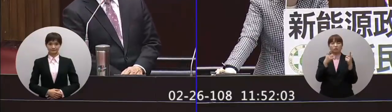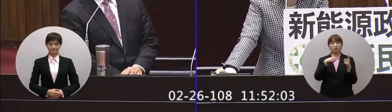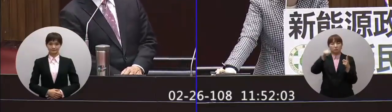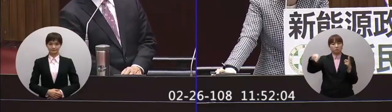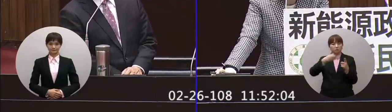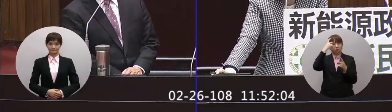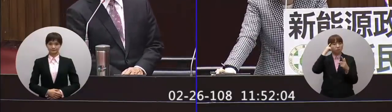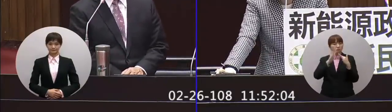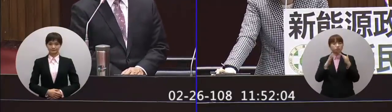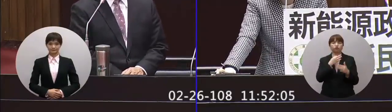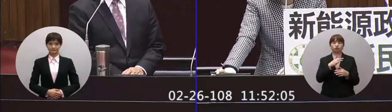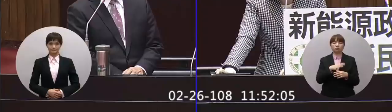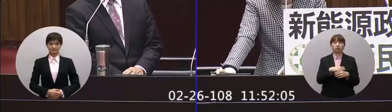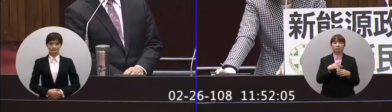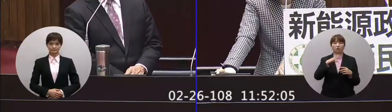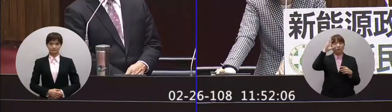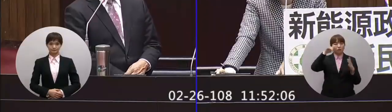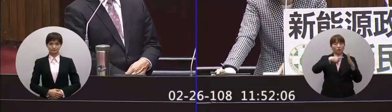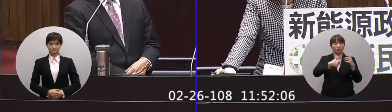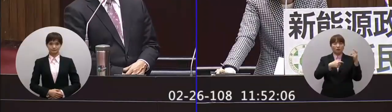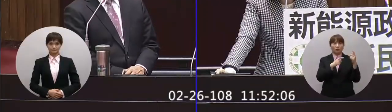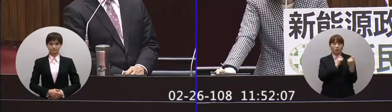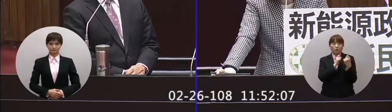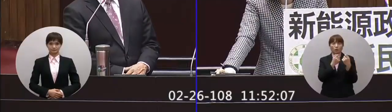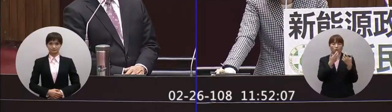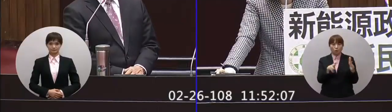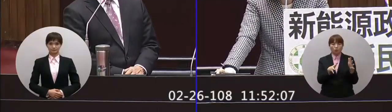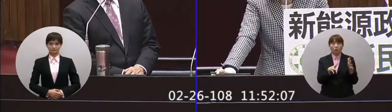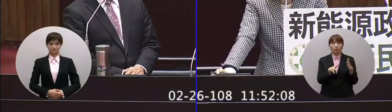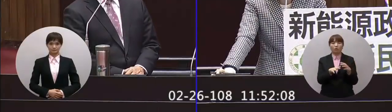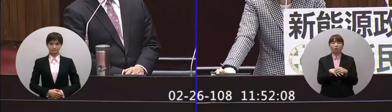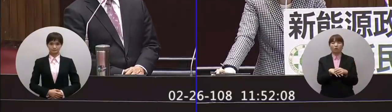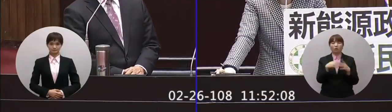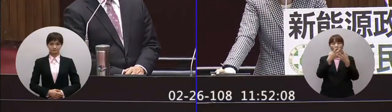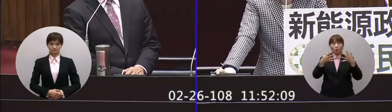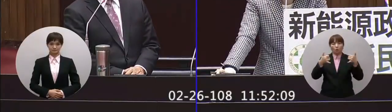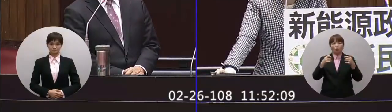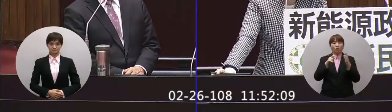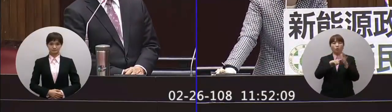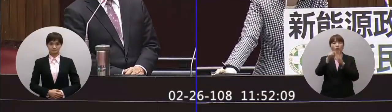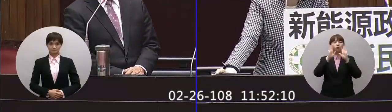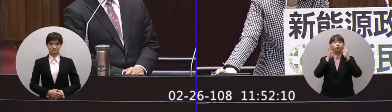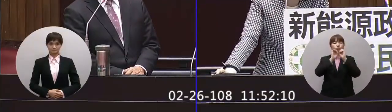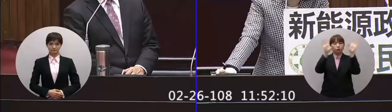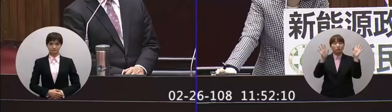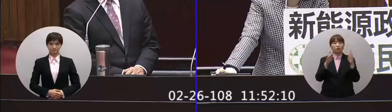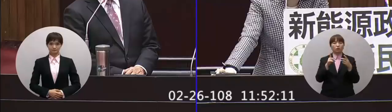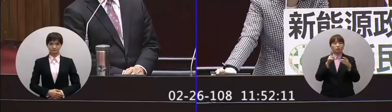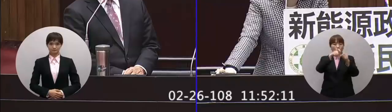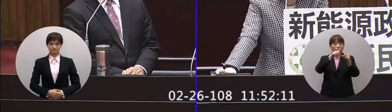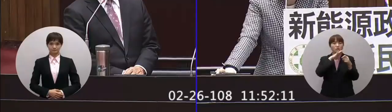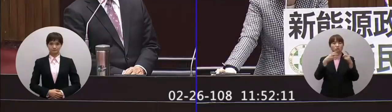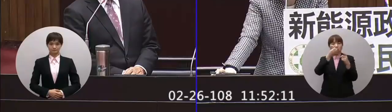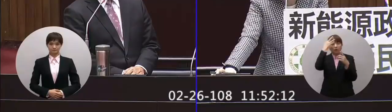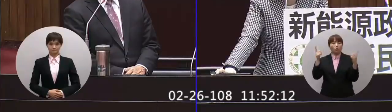想要战争，哎，我发现这个苏院长，你最近很用力去做一些的这个网络的直播，不是就是要跟年轻人更接